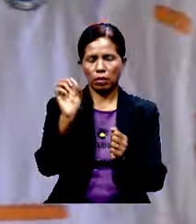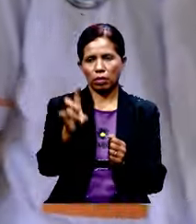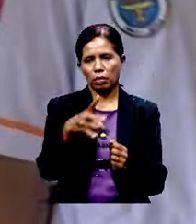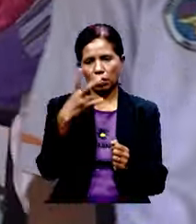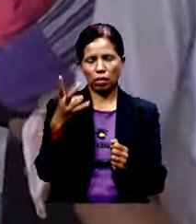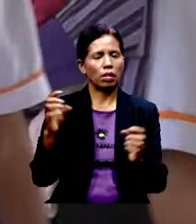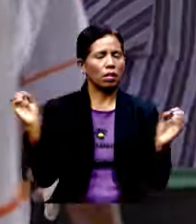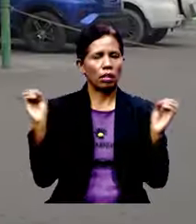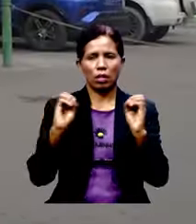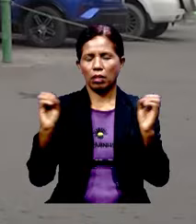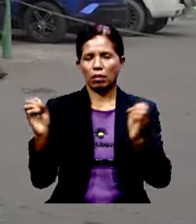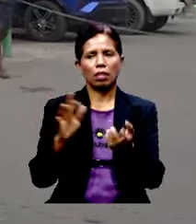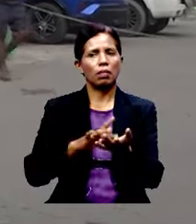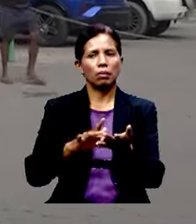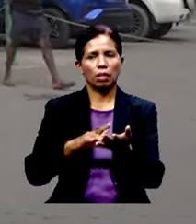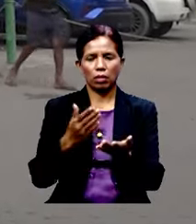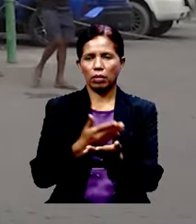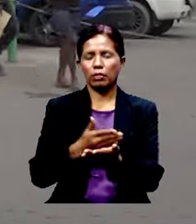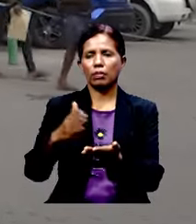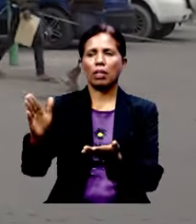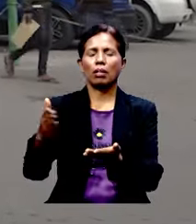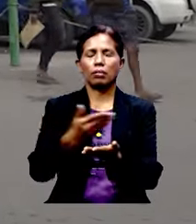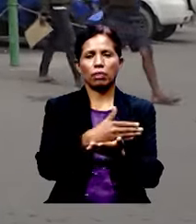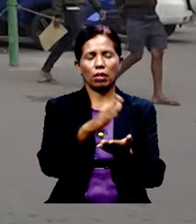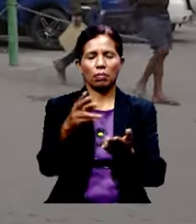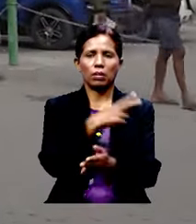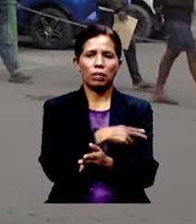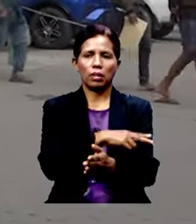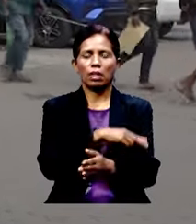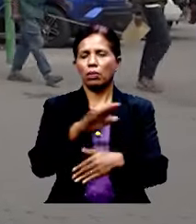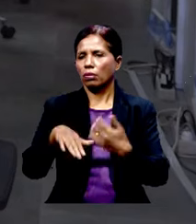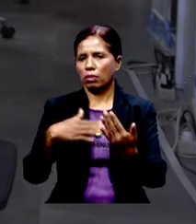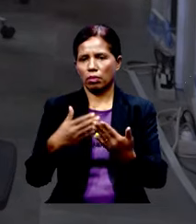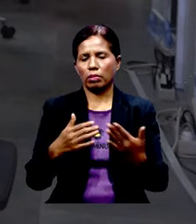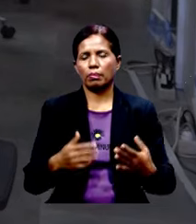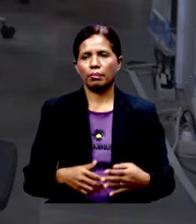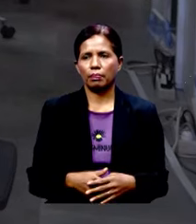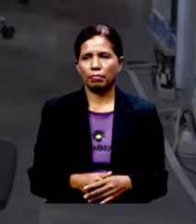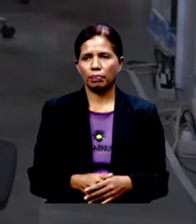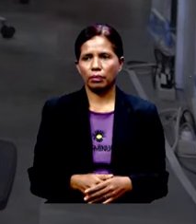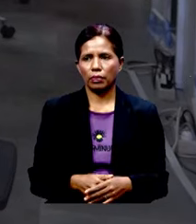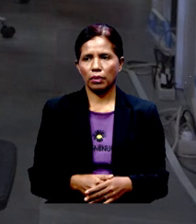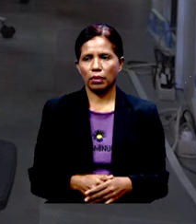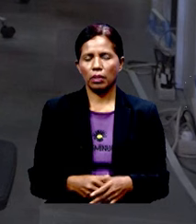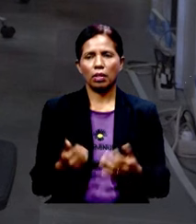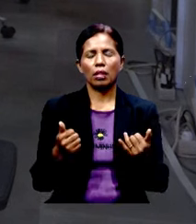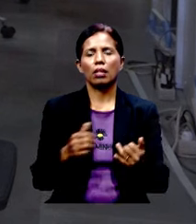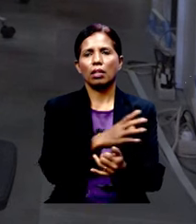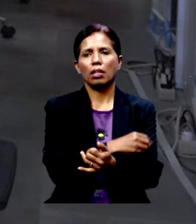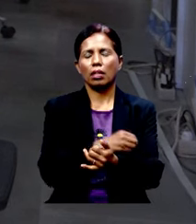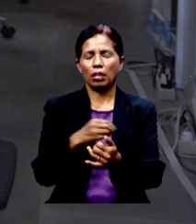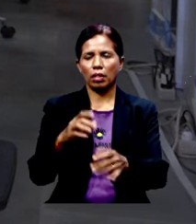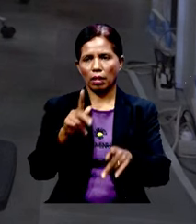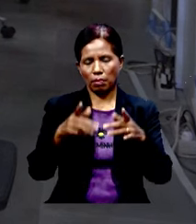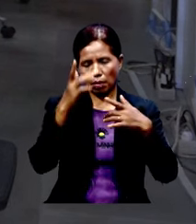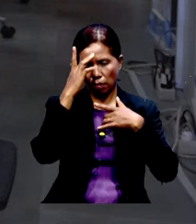nula ia ona reserva atu distribui ba facilidade saúde sira. Ho situsang moruk i dene,